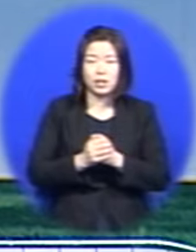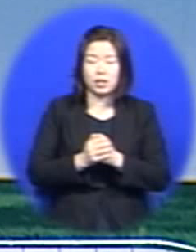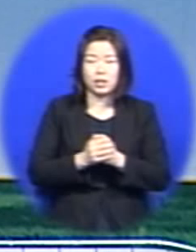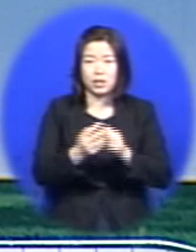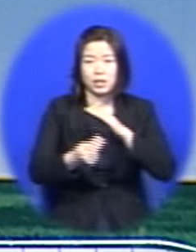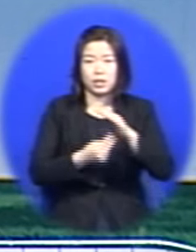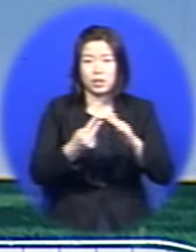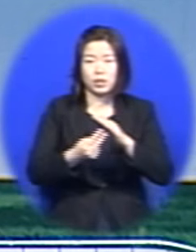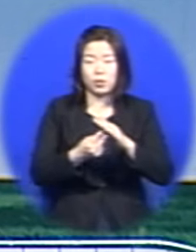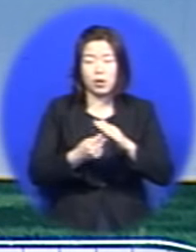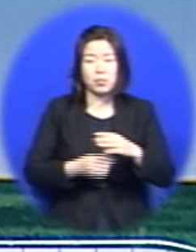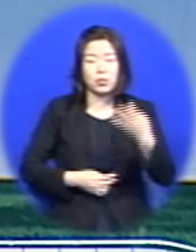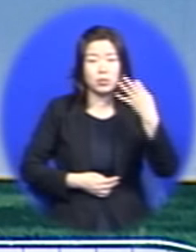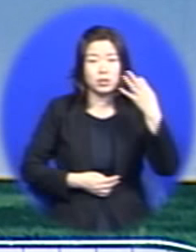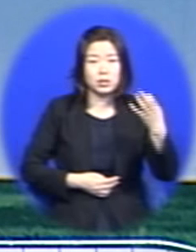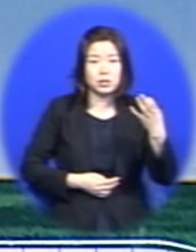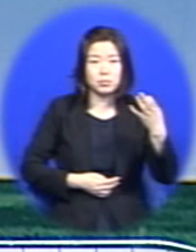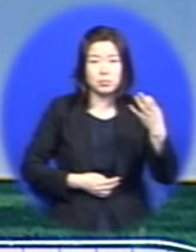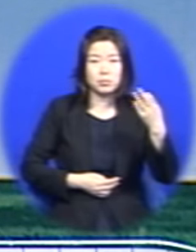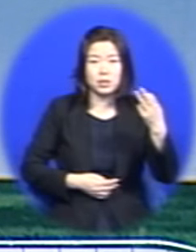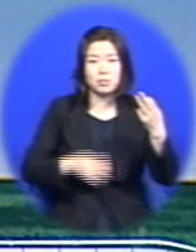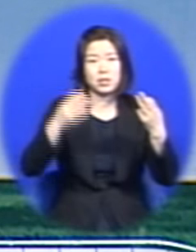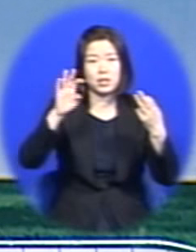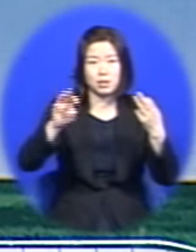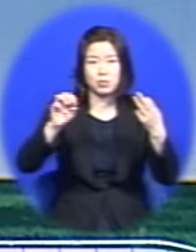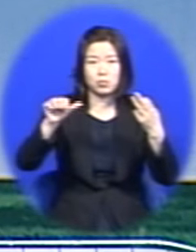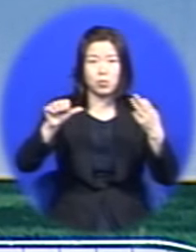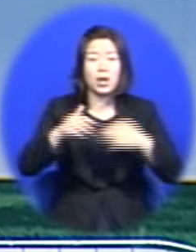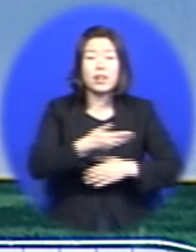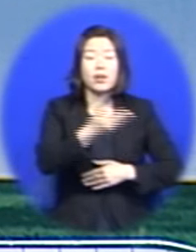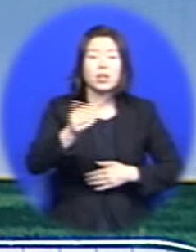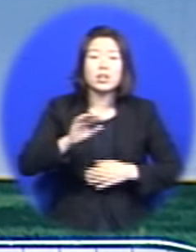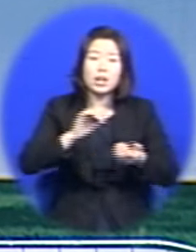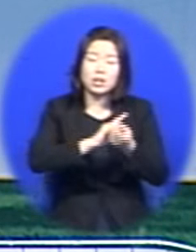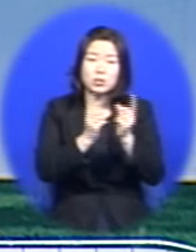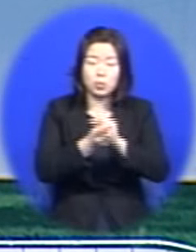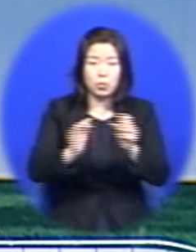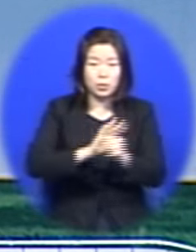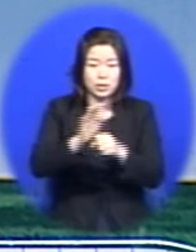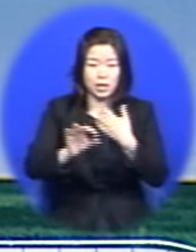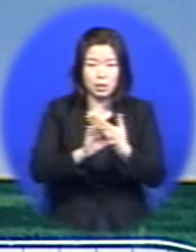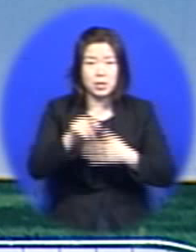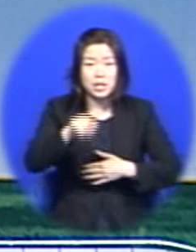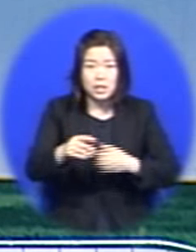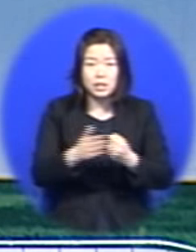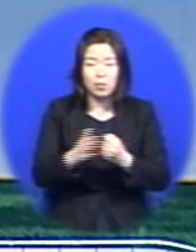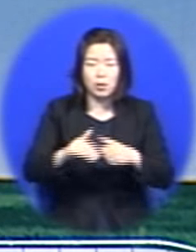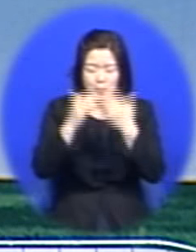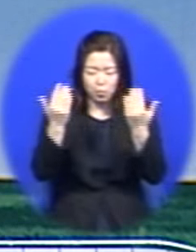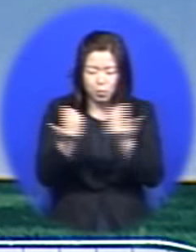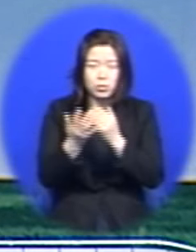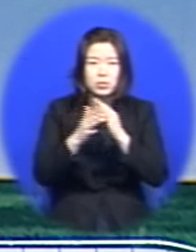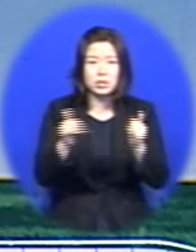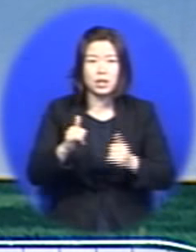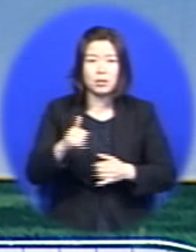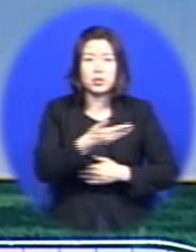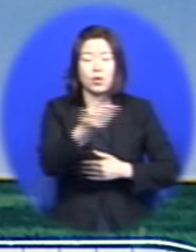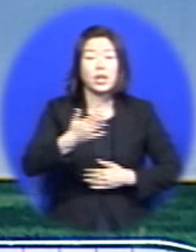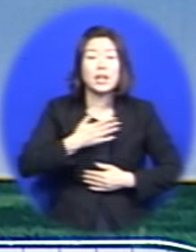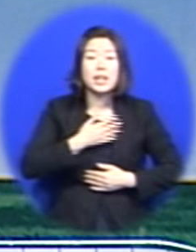요한복음 13장 35절에 너희가 서로 사랑하면 이로써 모든 사람이 너희가 내 제자인 줄